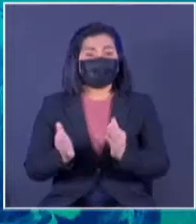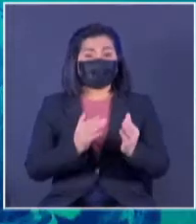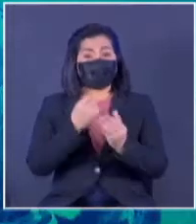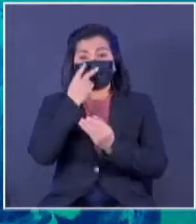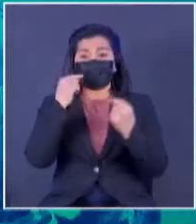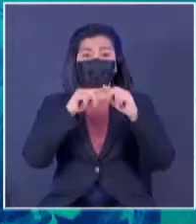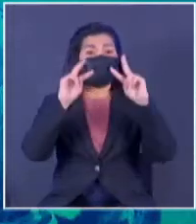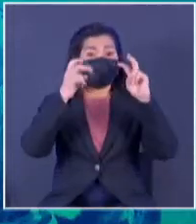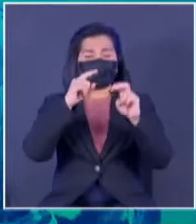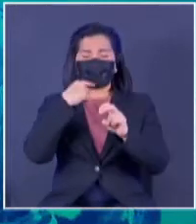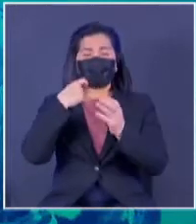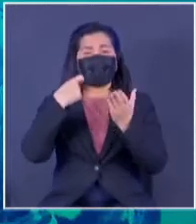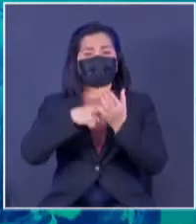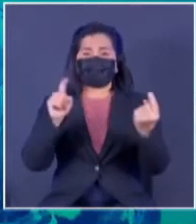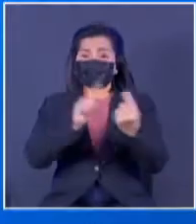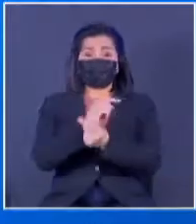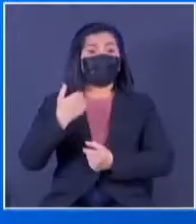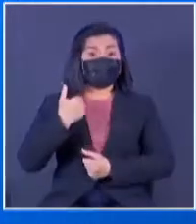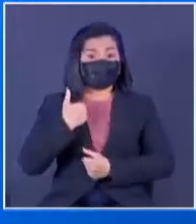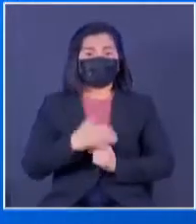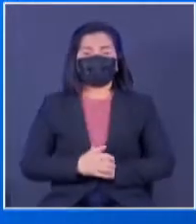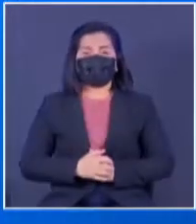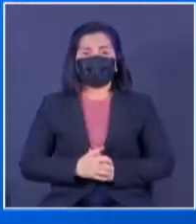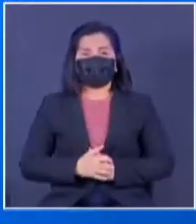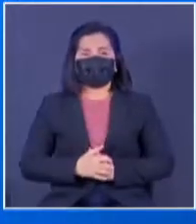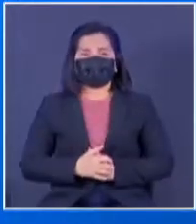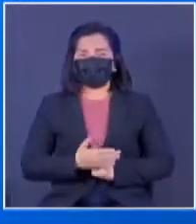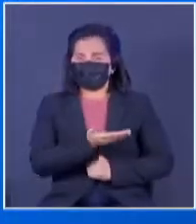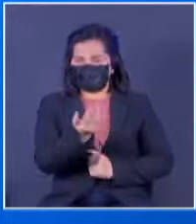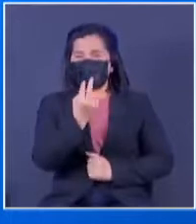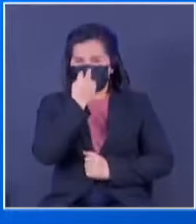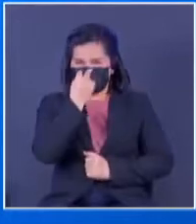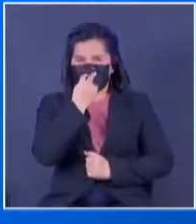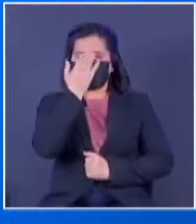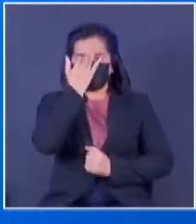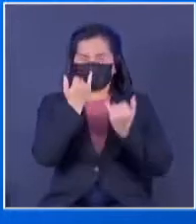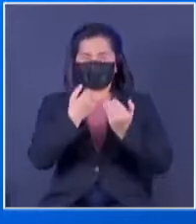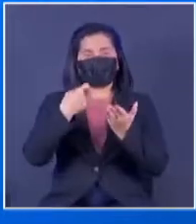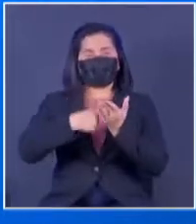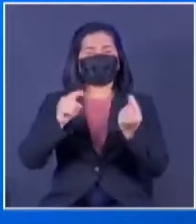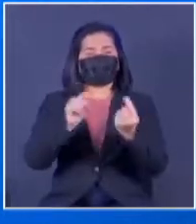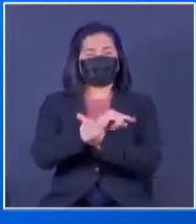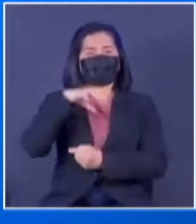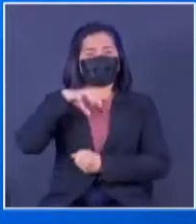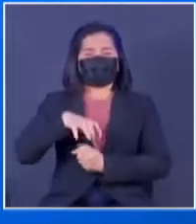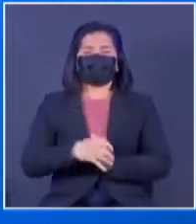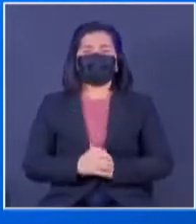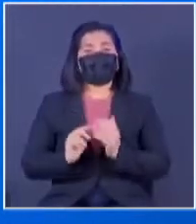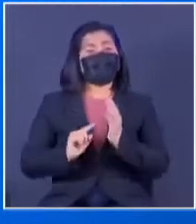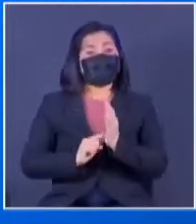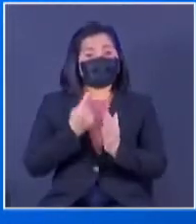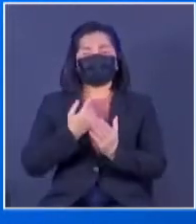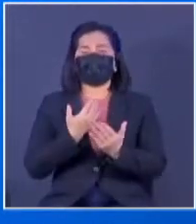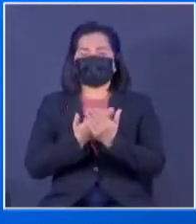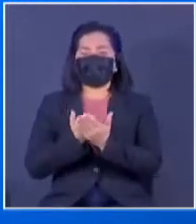ใครที่เป็นผู้ประกันตนในระบบประกันสังคมอยากให้ฟังทางนี้นะครับเพราะว่าล่าสุดเนี่ยสำนักงานประกันสังคมได้มีการเริ่มจ่